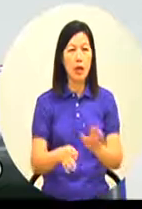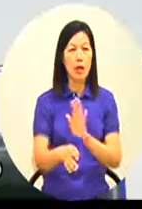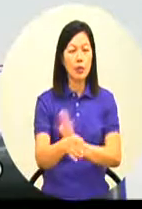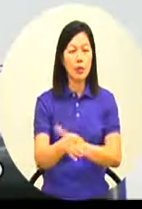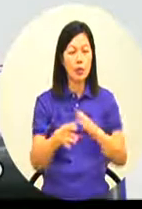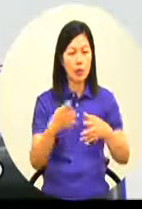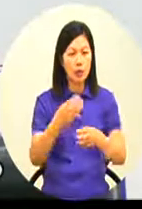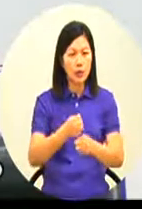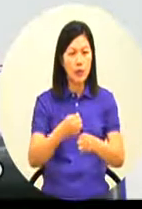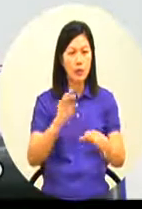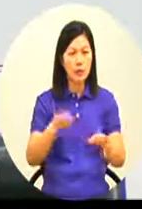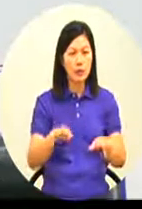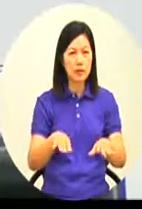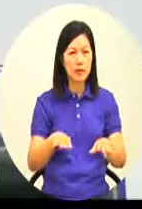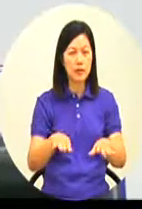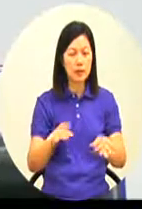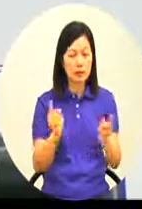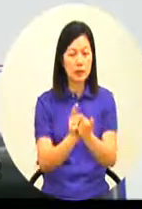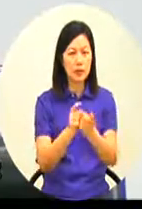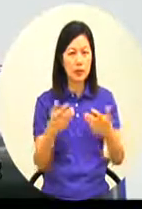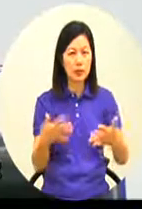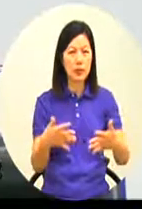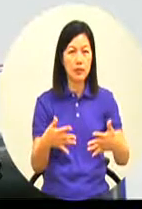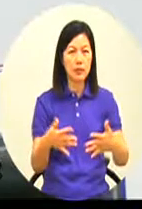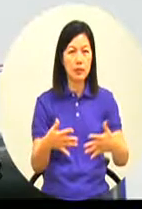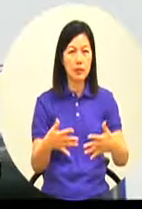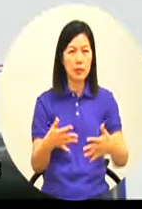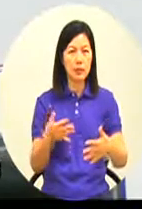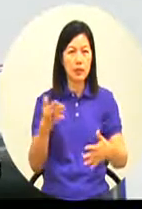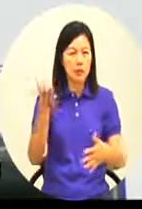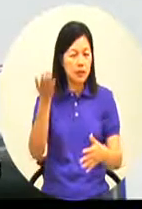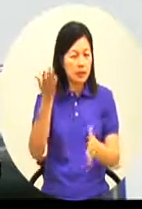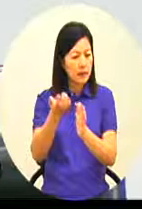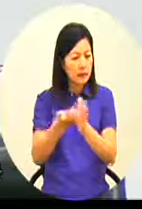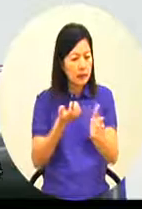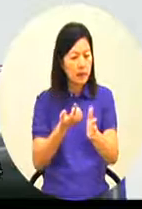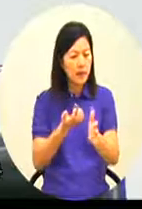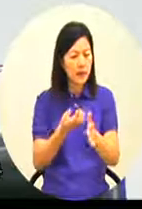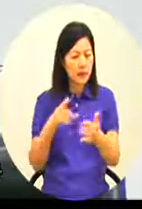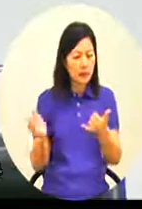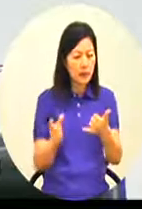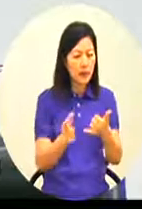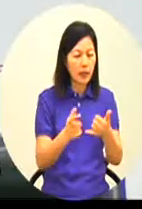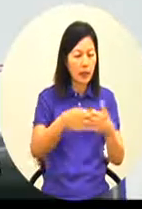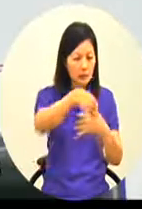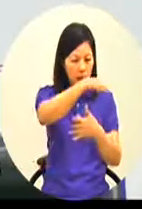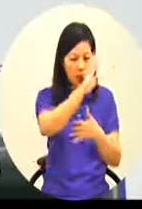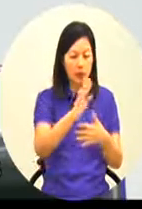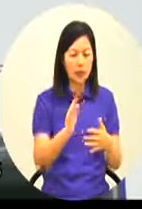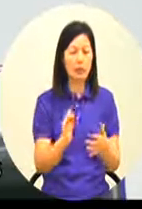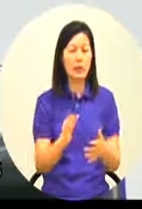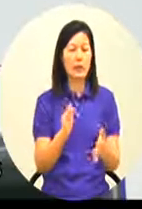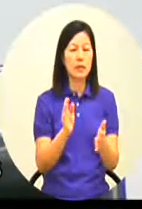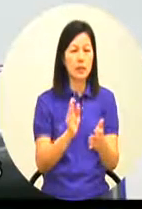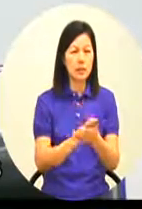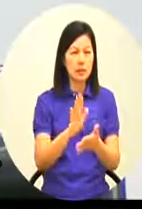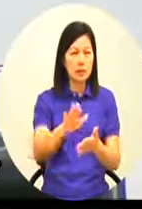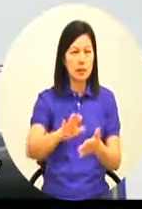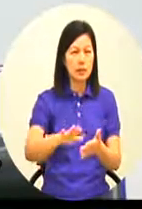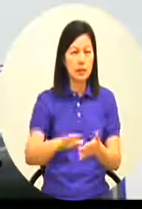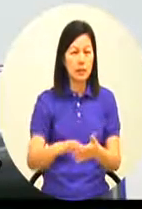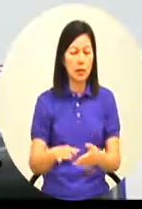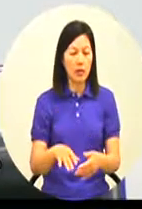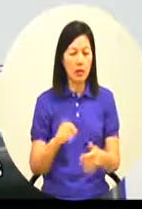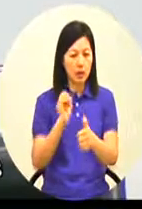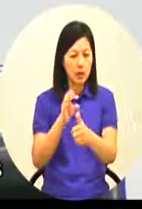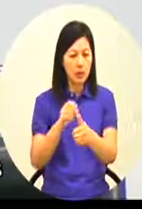哈，就是讲咱我伫咧顶个月在台风结束以后啊，我也跟我们